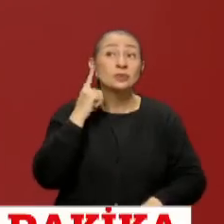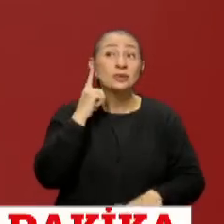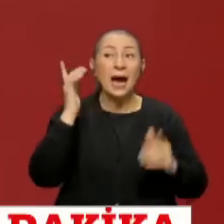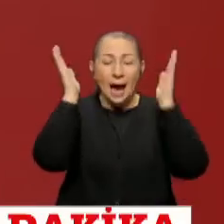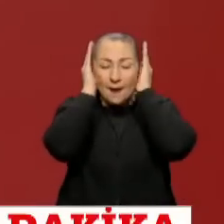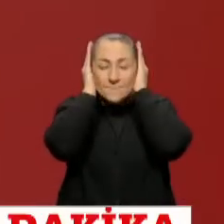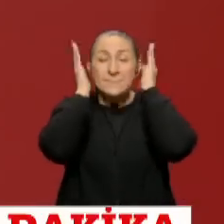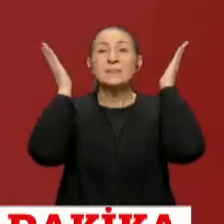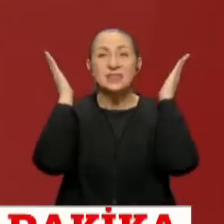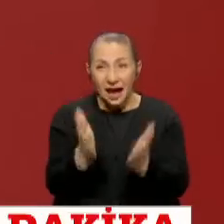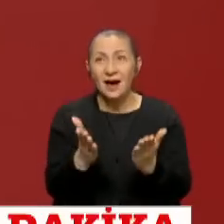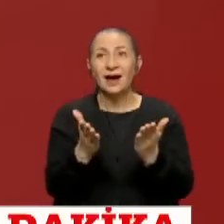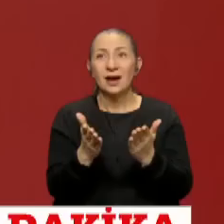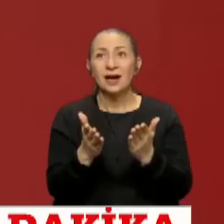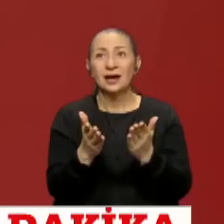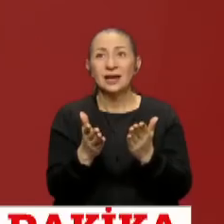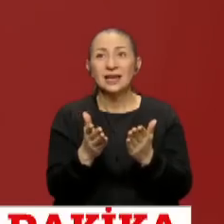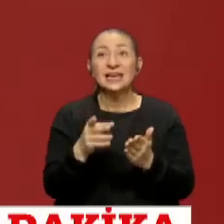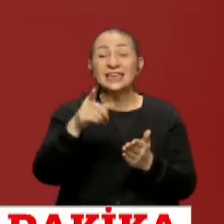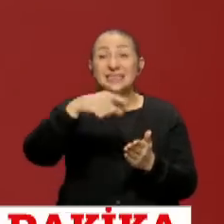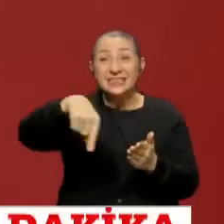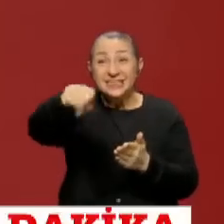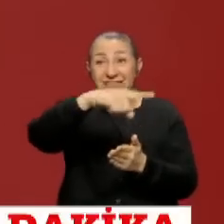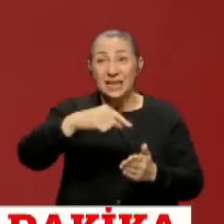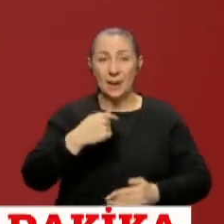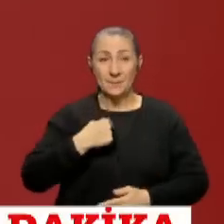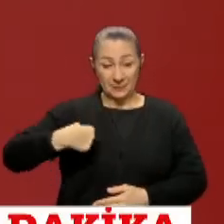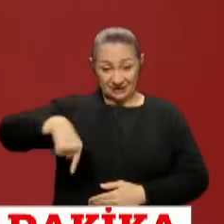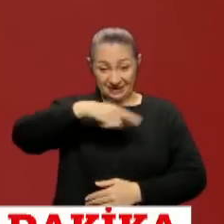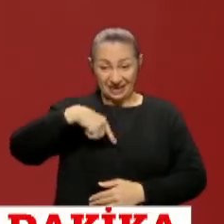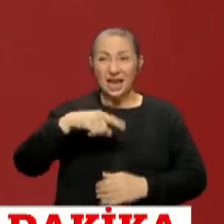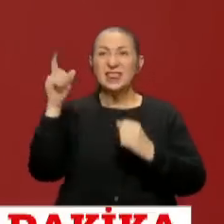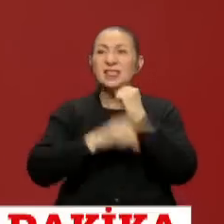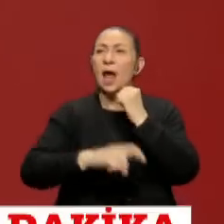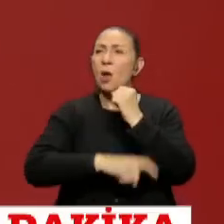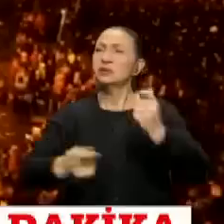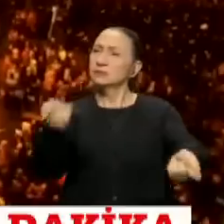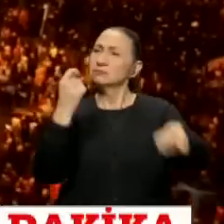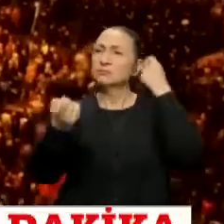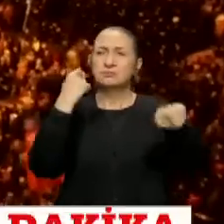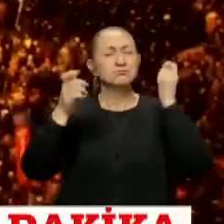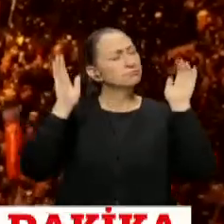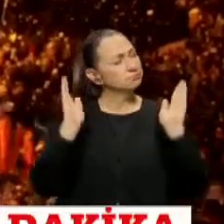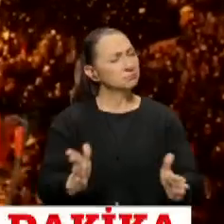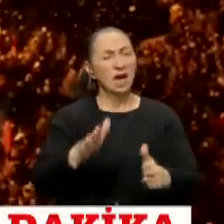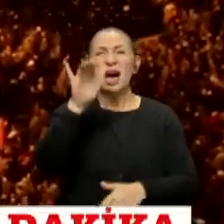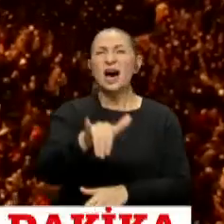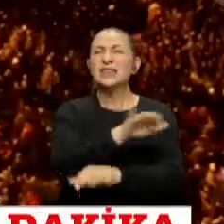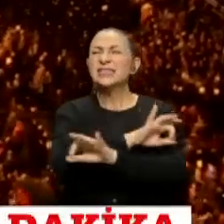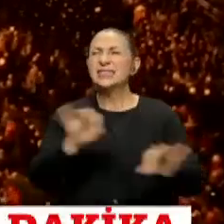kulaklarını kapasalar da, size, bize terörist deseler de,